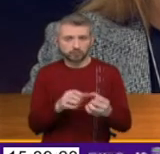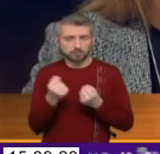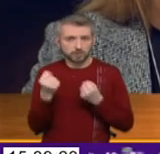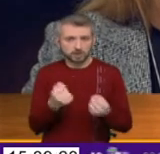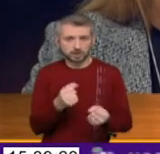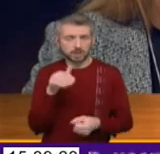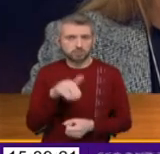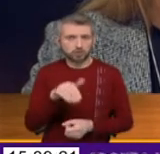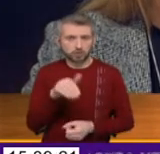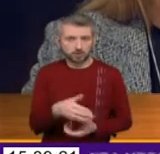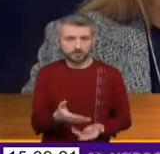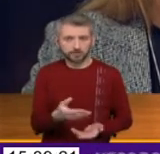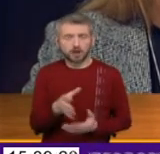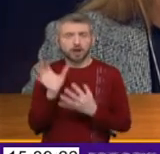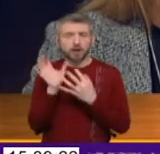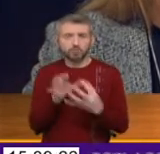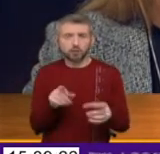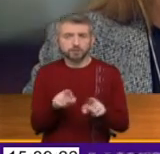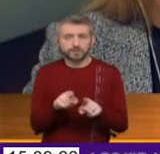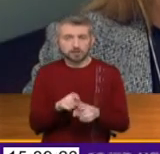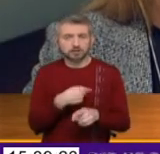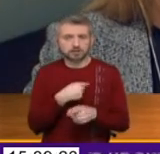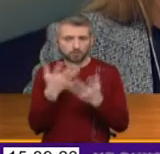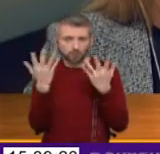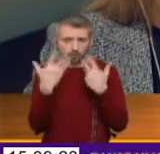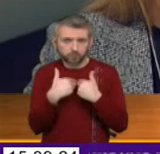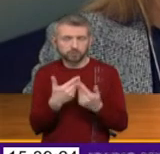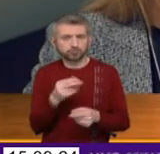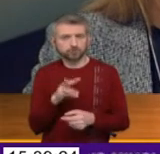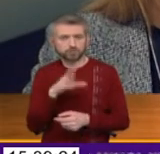на Подол? Ну, автобуси все-таки нам комфортабельніше, ніж